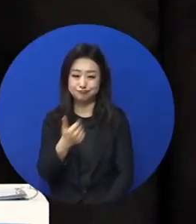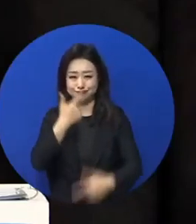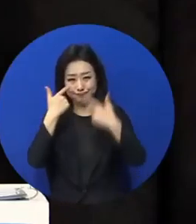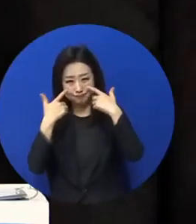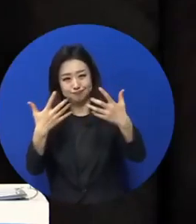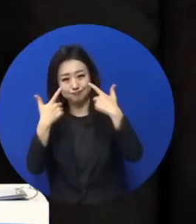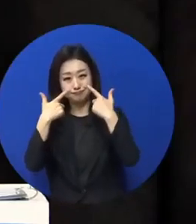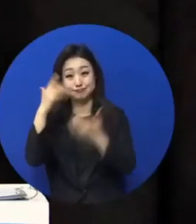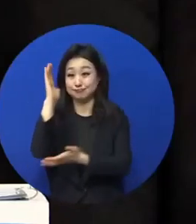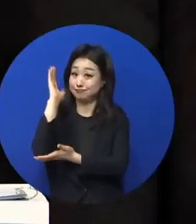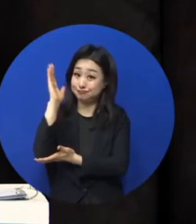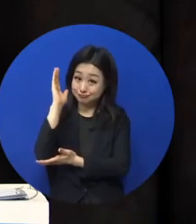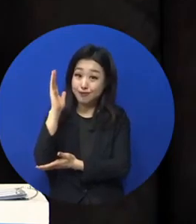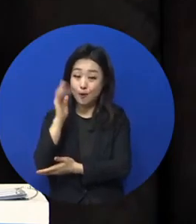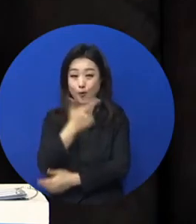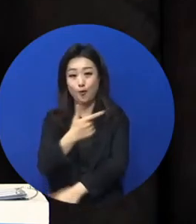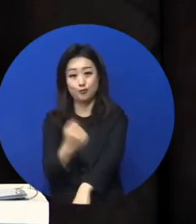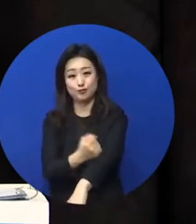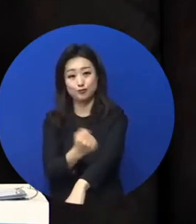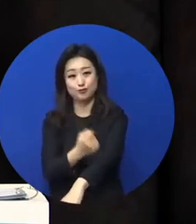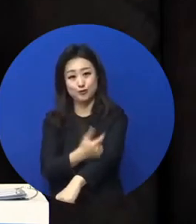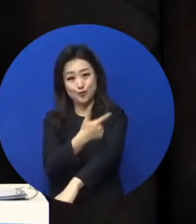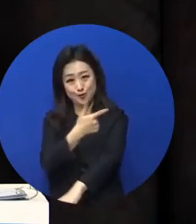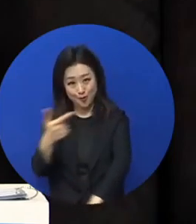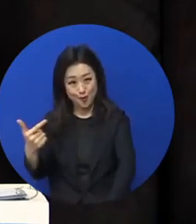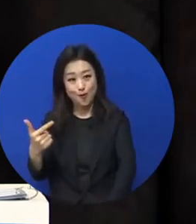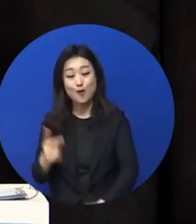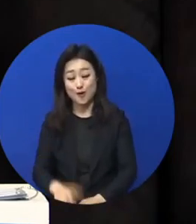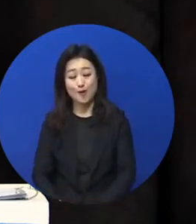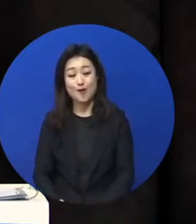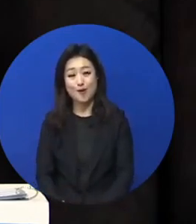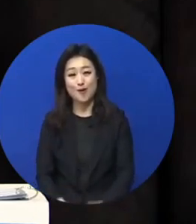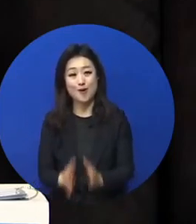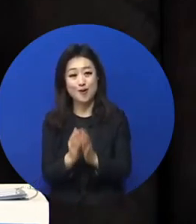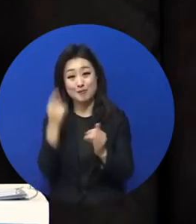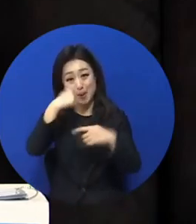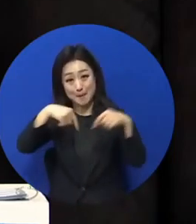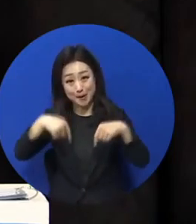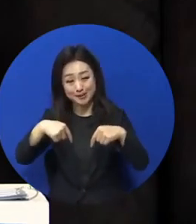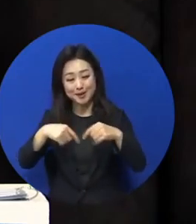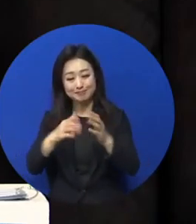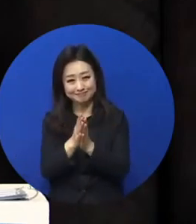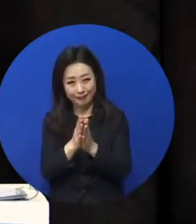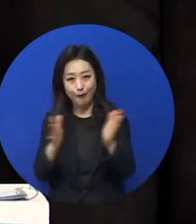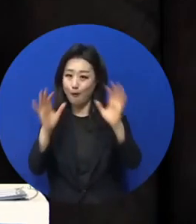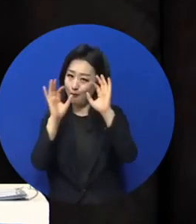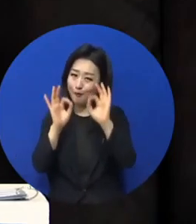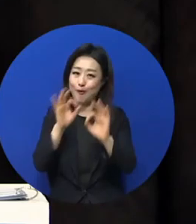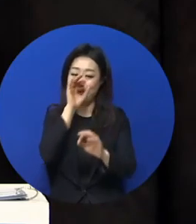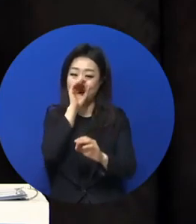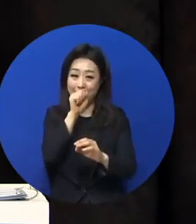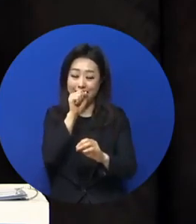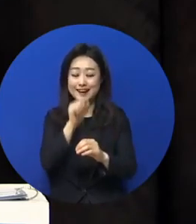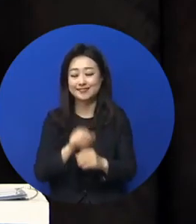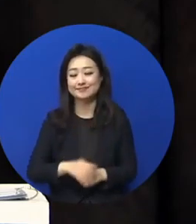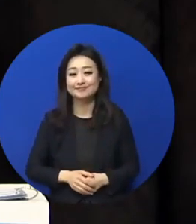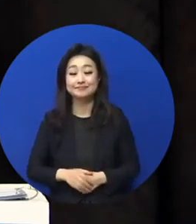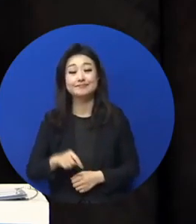모습으로 우리 시청자들도 당원 동지 여러분, 국민 여러분께 국민 면접 잘 열었습니다. 자, 이제